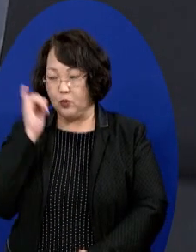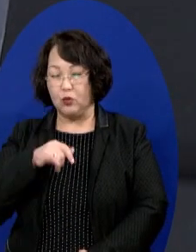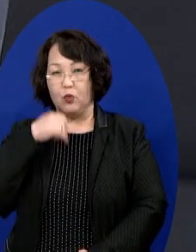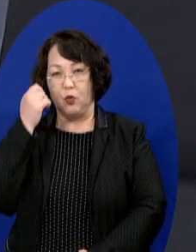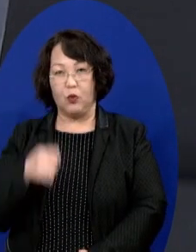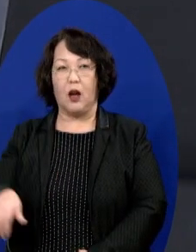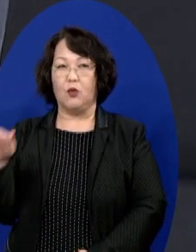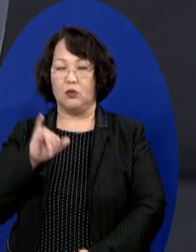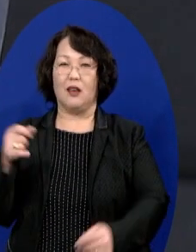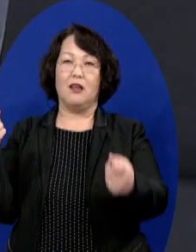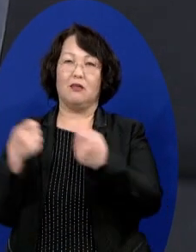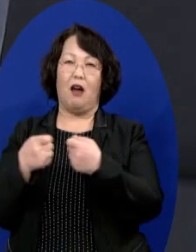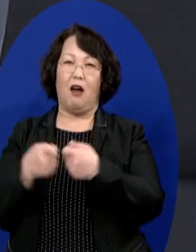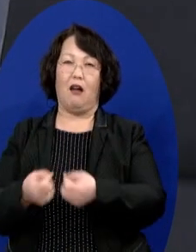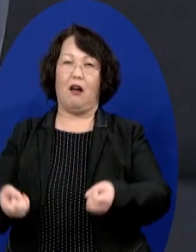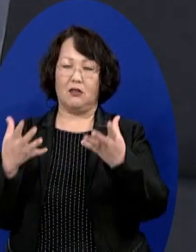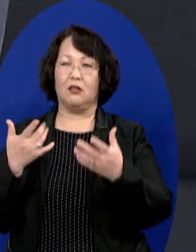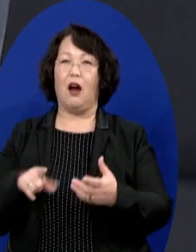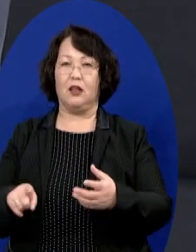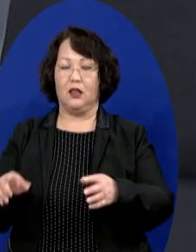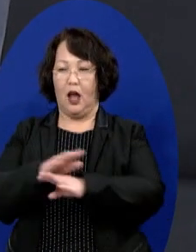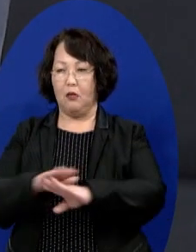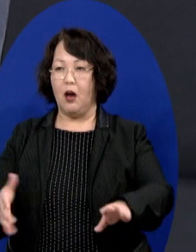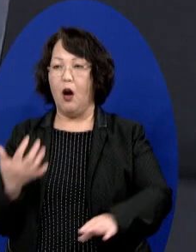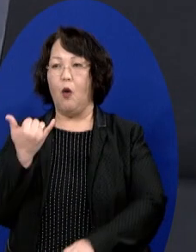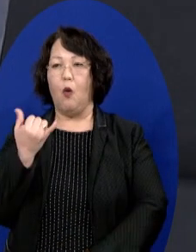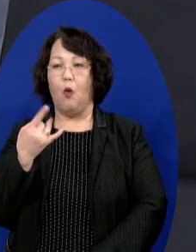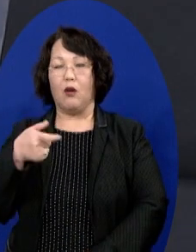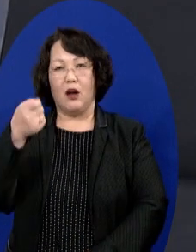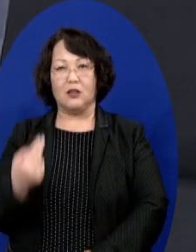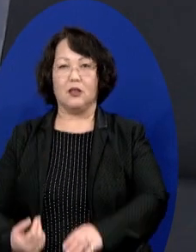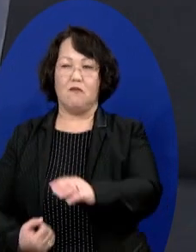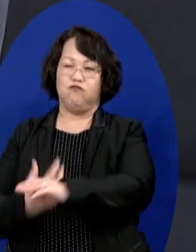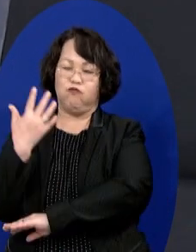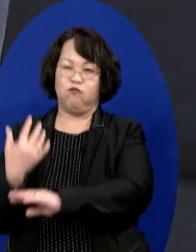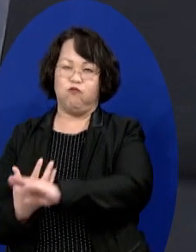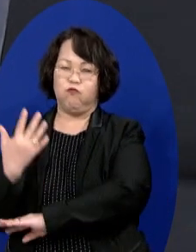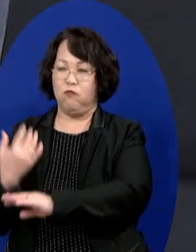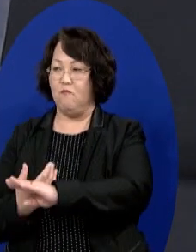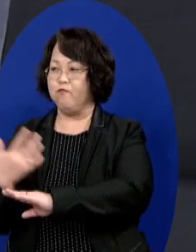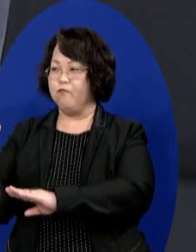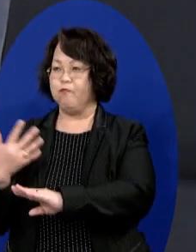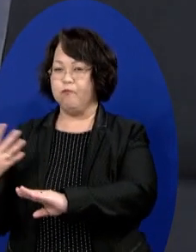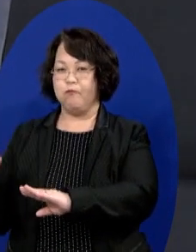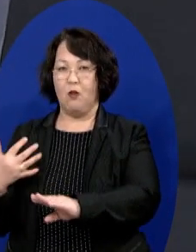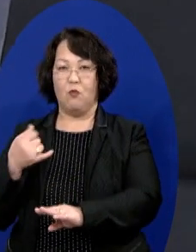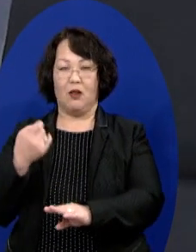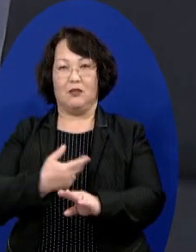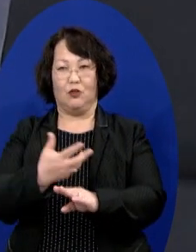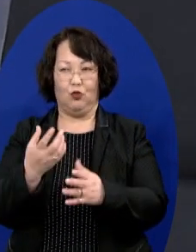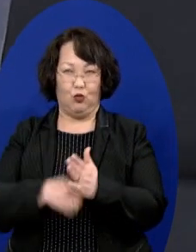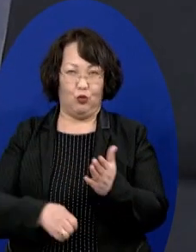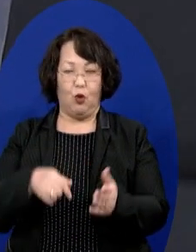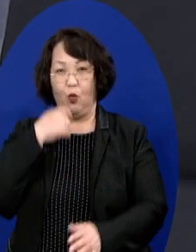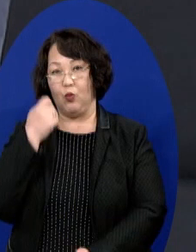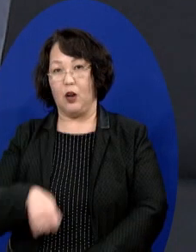дээр шатгаалаад ургац цалтх нь бол тодорхой. За өнгөрсөн 2-7 өдрийн юм бол Украин зарлжлаа штэ. Нийт ургацгаа 40 орчим байг бол